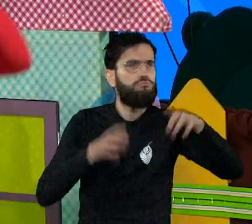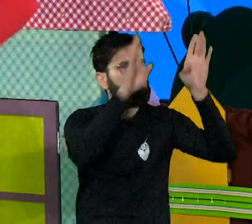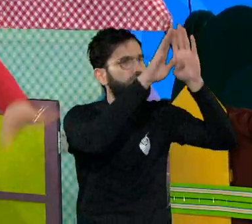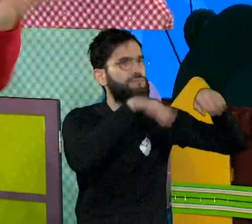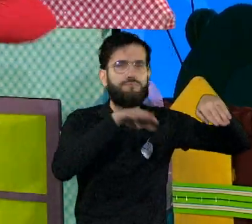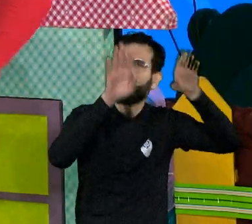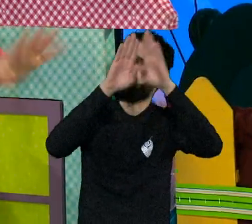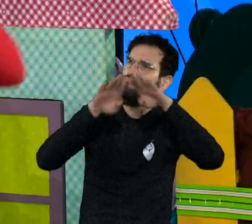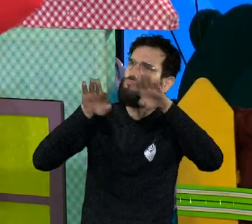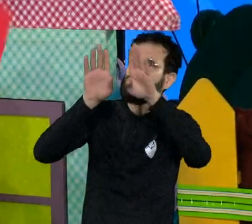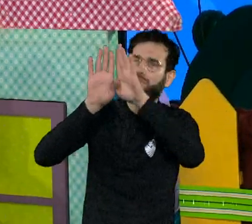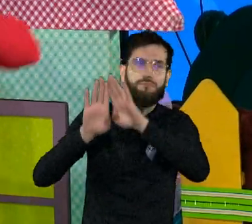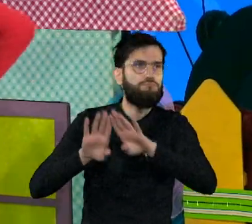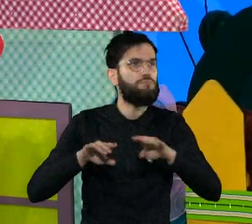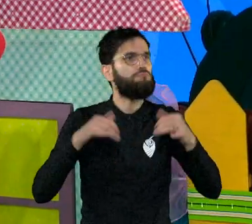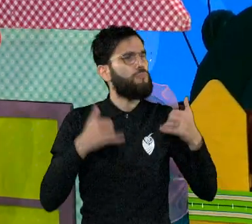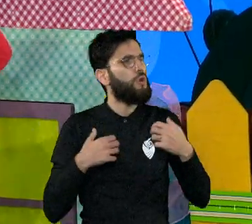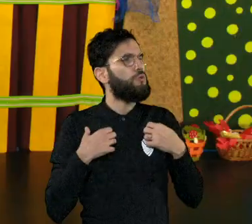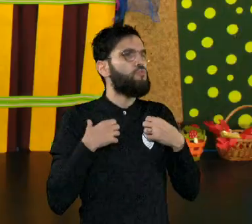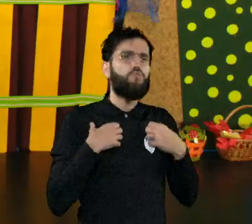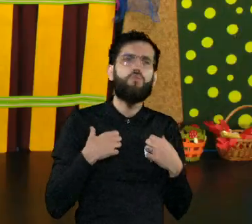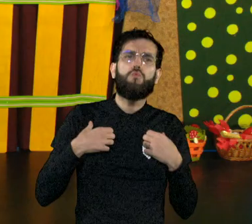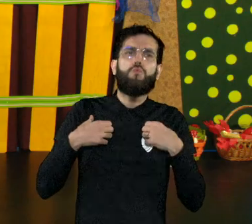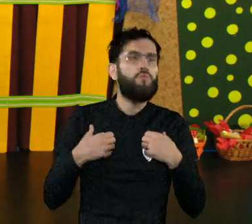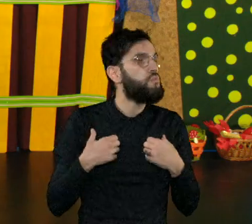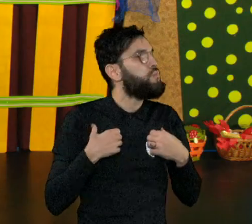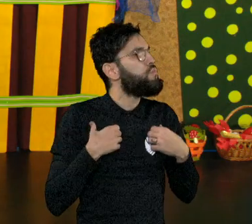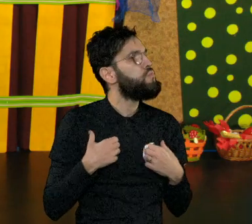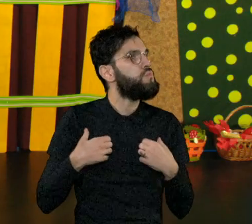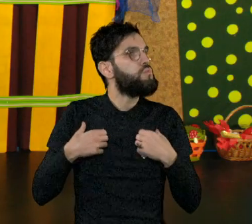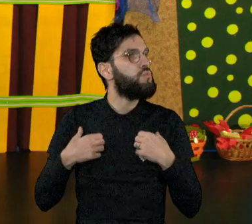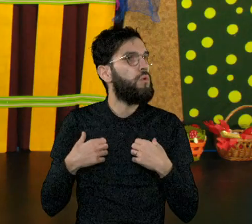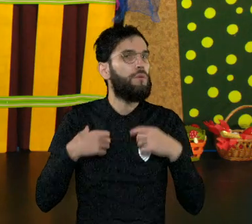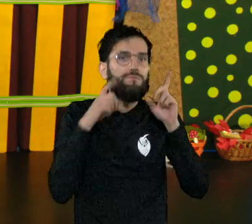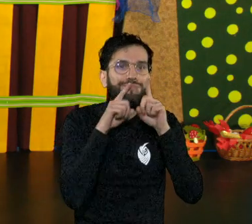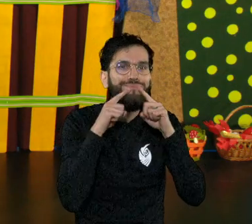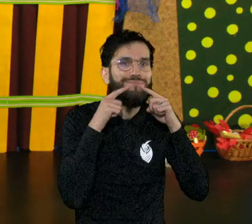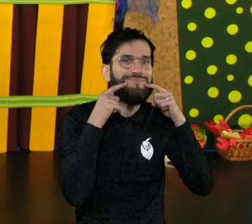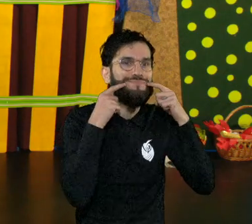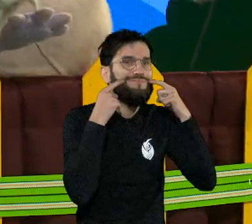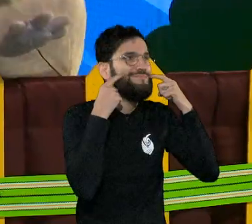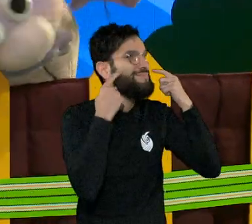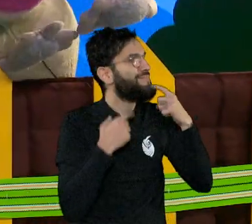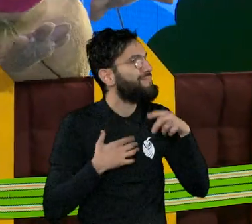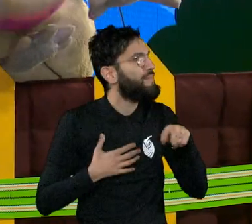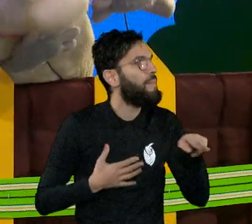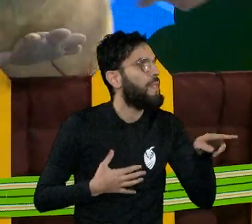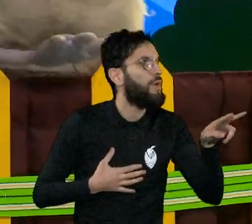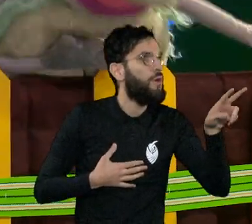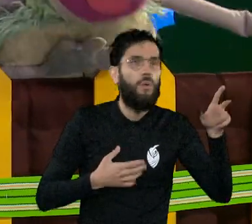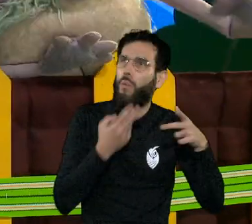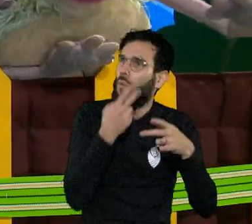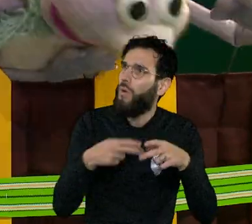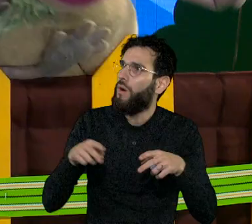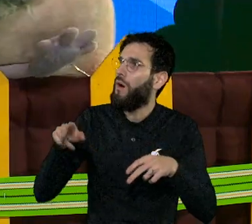na bílec sa piper ešte dnes. Zabal si úsmev ten, na cestu ti